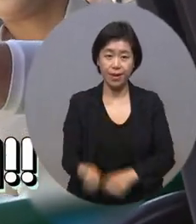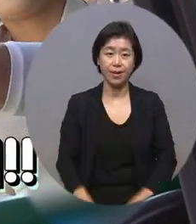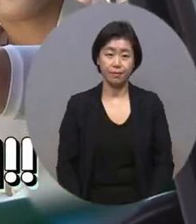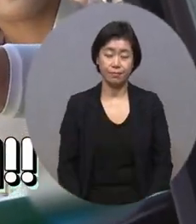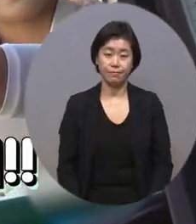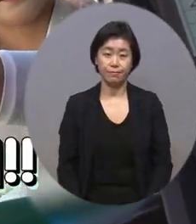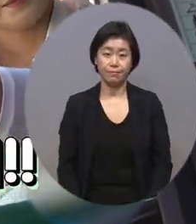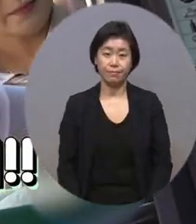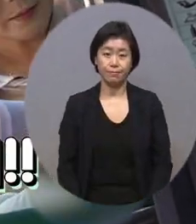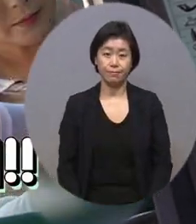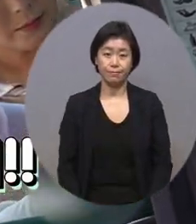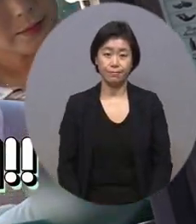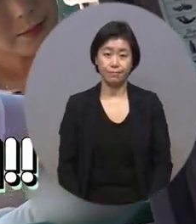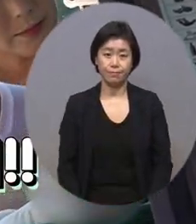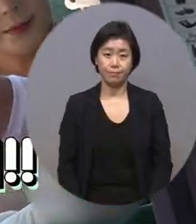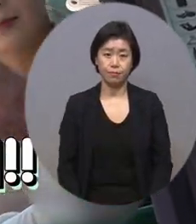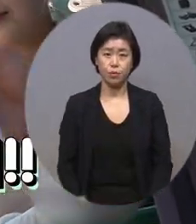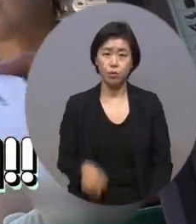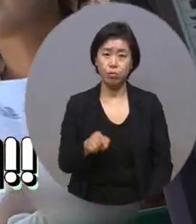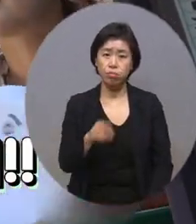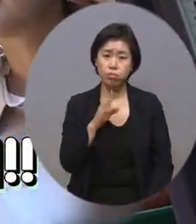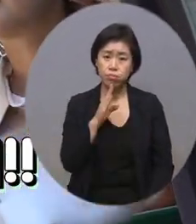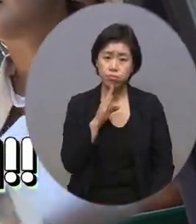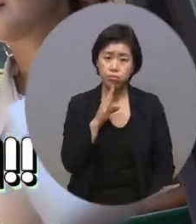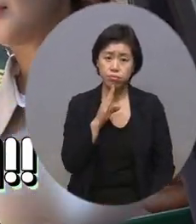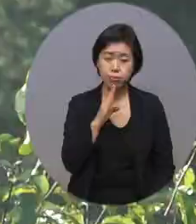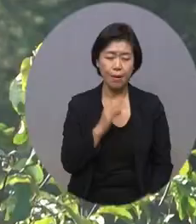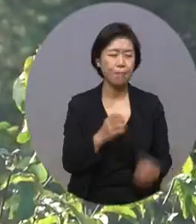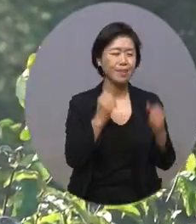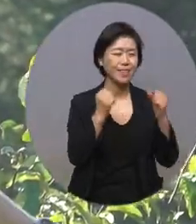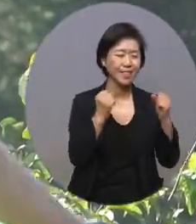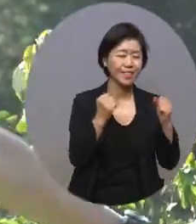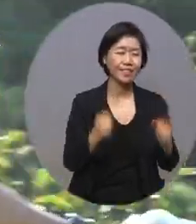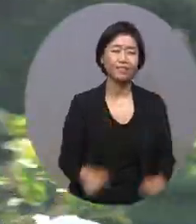5회 하시고 와. 아, 야 근데 이거 진짜 화이팅 해. 화이팅